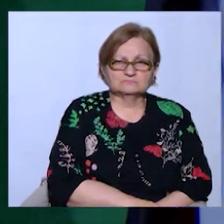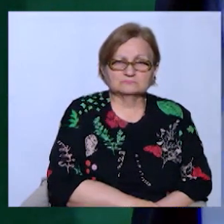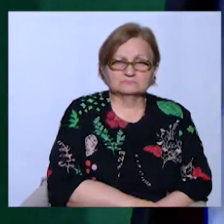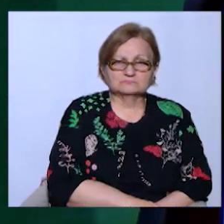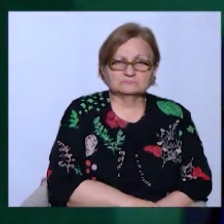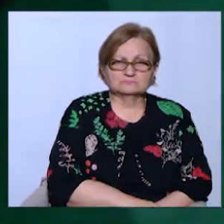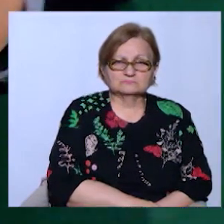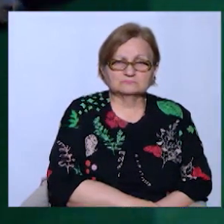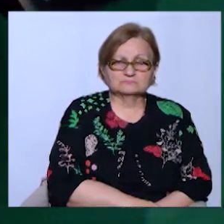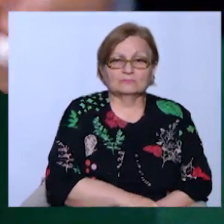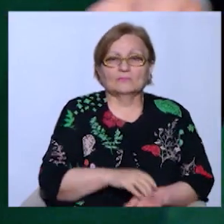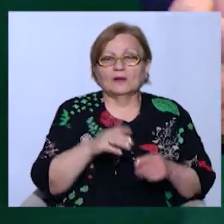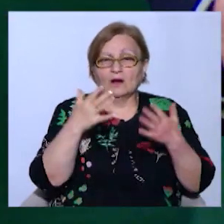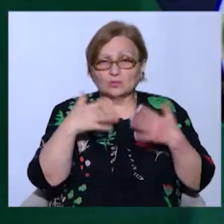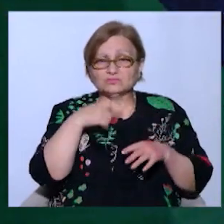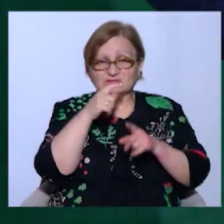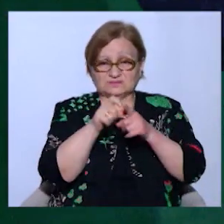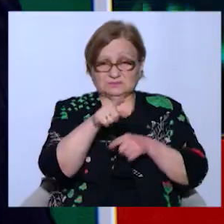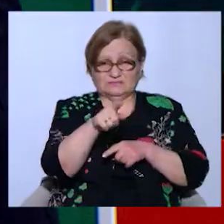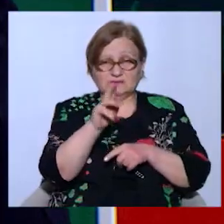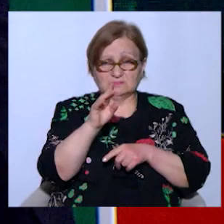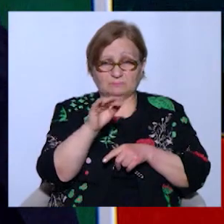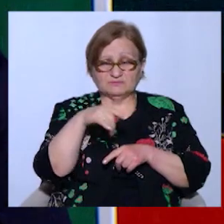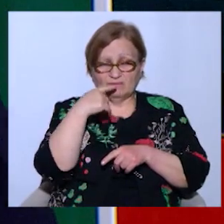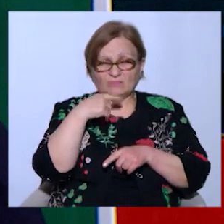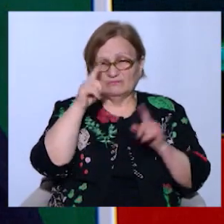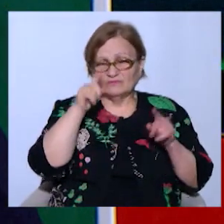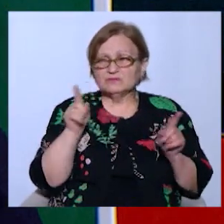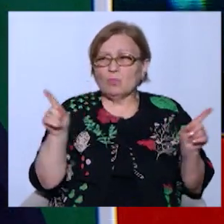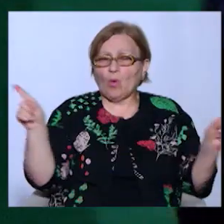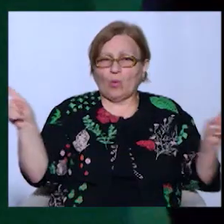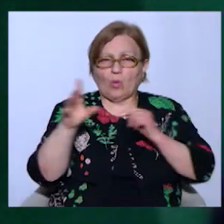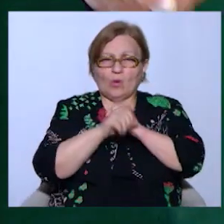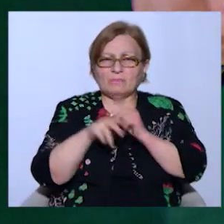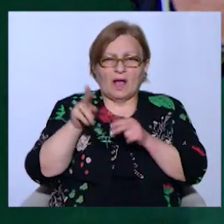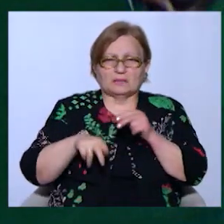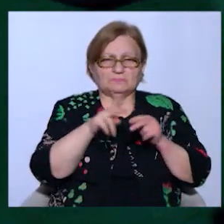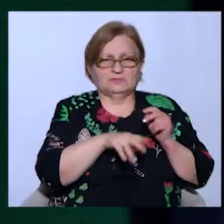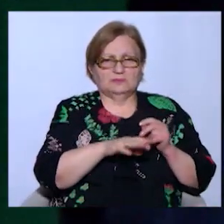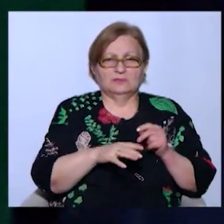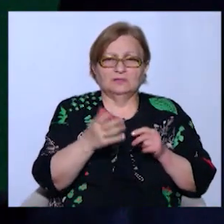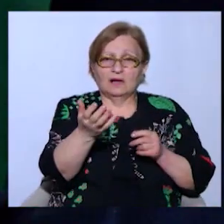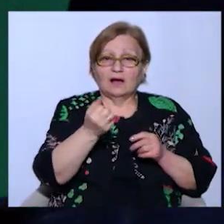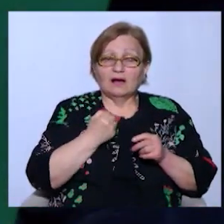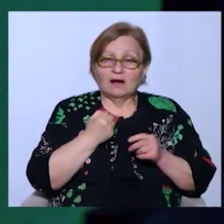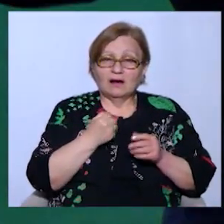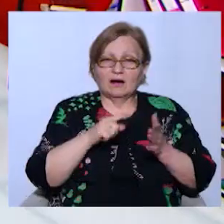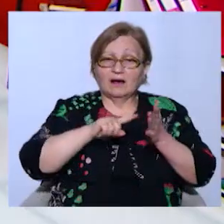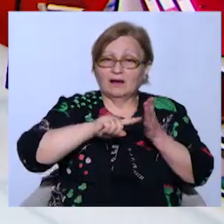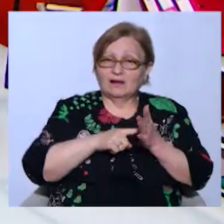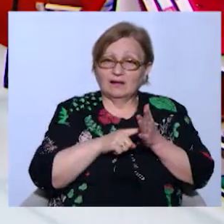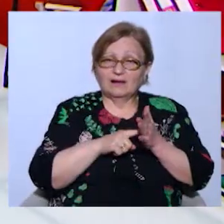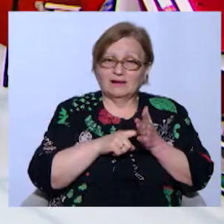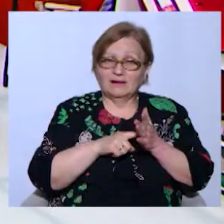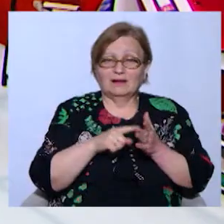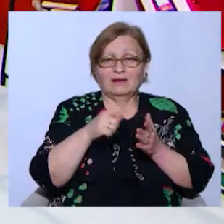იგი ორივე მხარეს უსასრულოდ გრძელდება. ავდექი, ავიღე ერთი წერტილი. იგი დაიყო დაყო მან